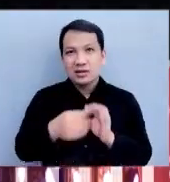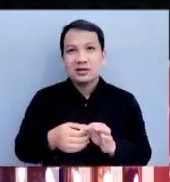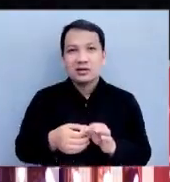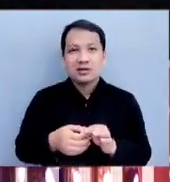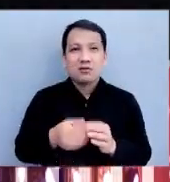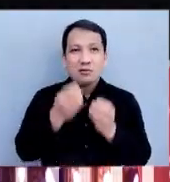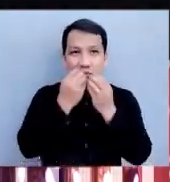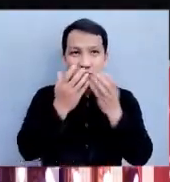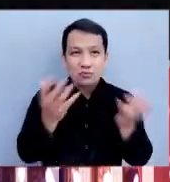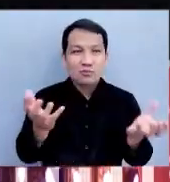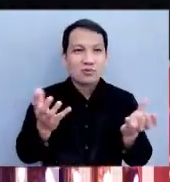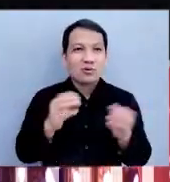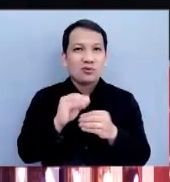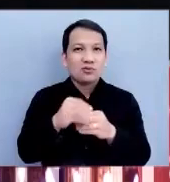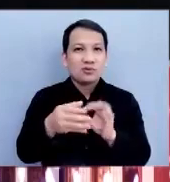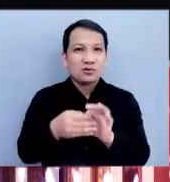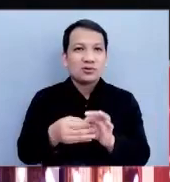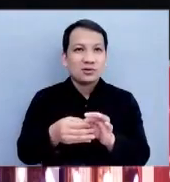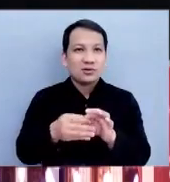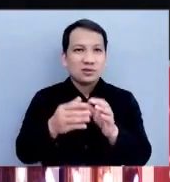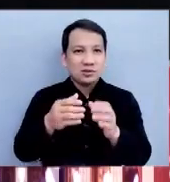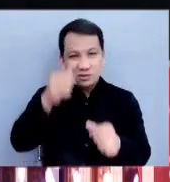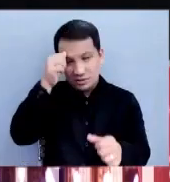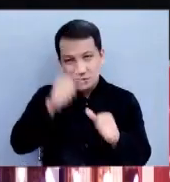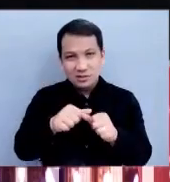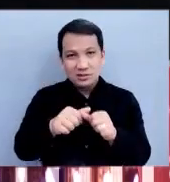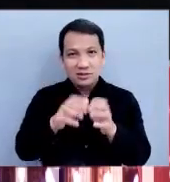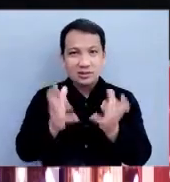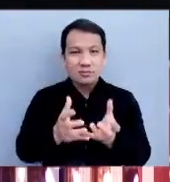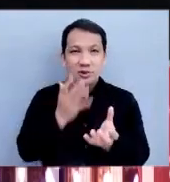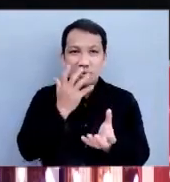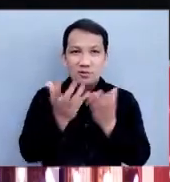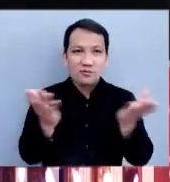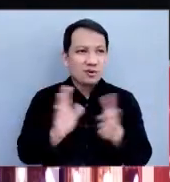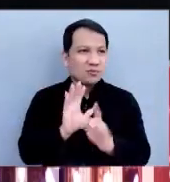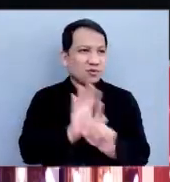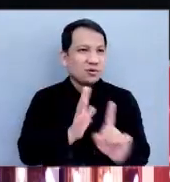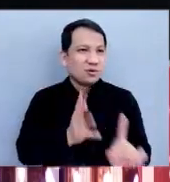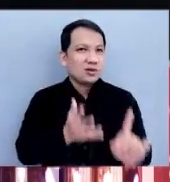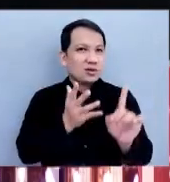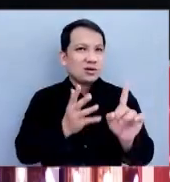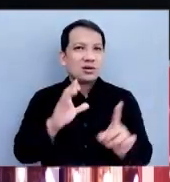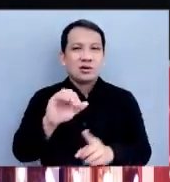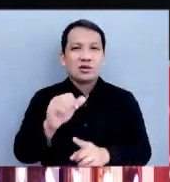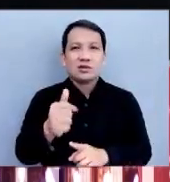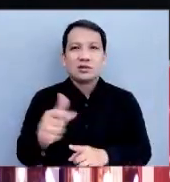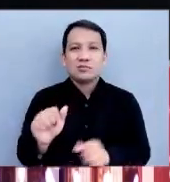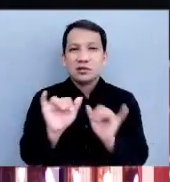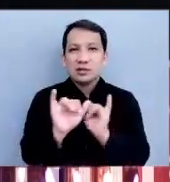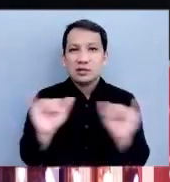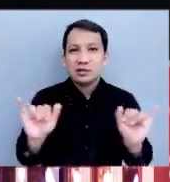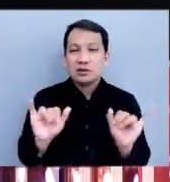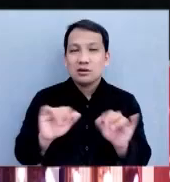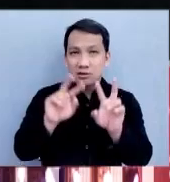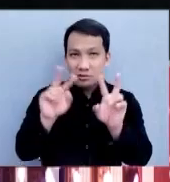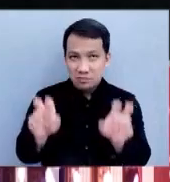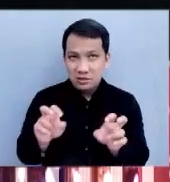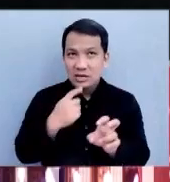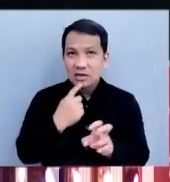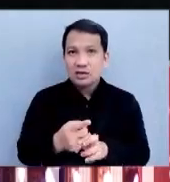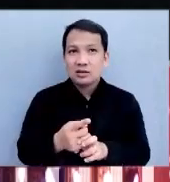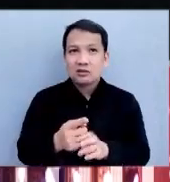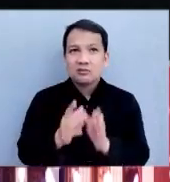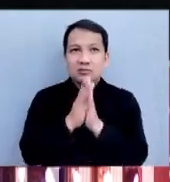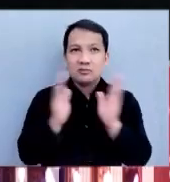Over Winter, no? Yung World of Warriors, yung mga World of Warplers, sila layan sa longga. Pero at the same time, pag sinabi mo yon, very,